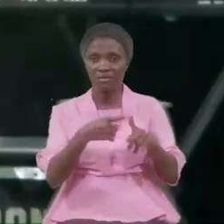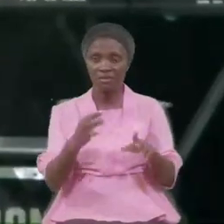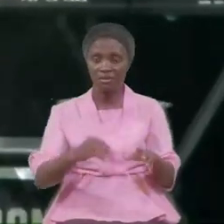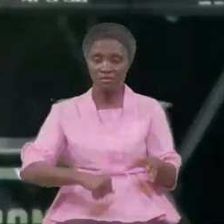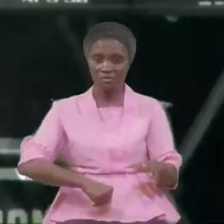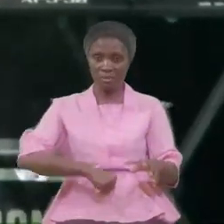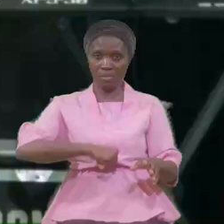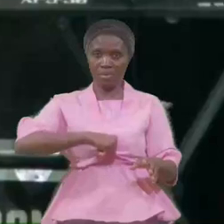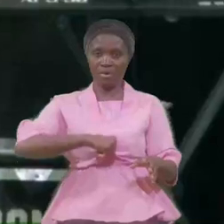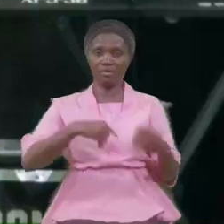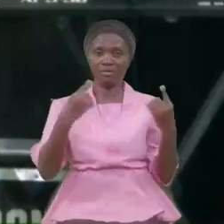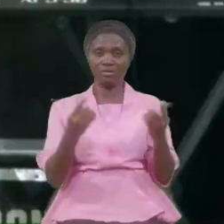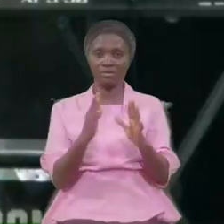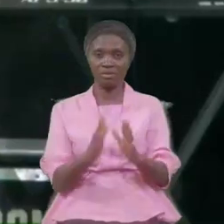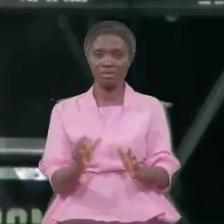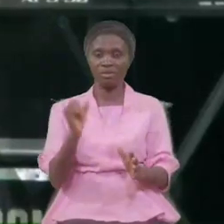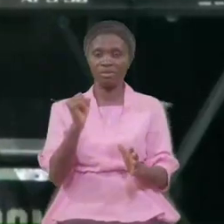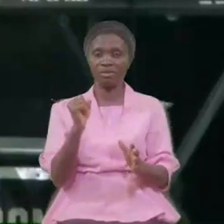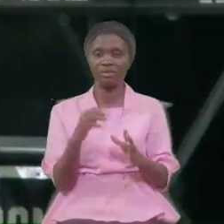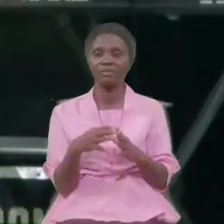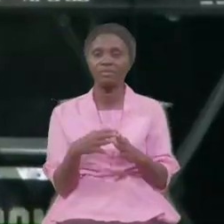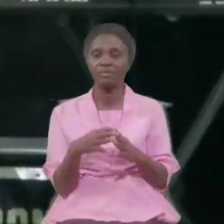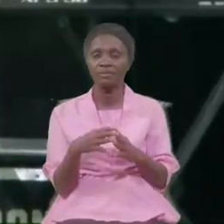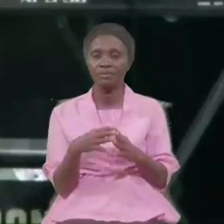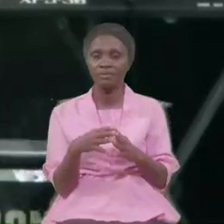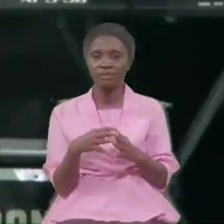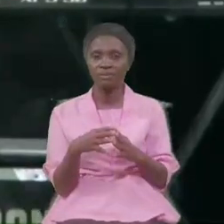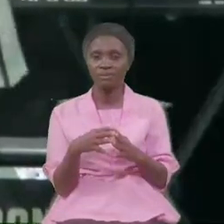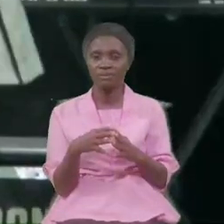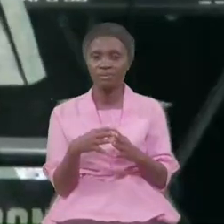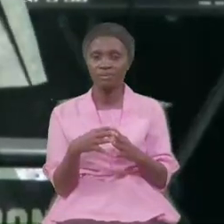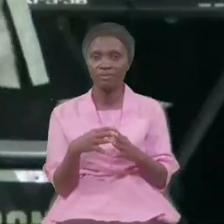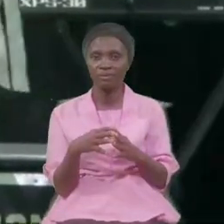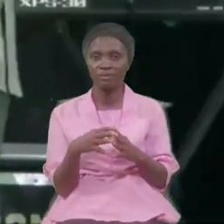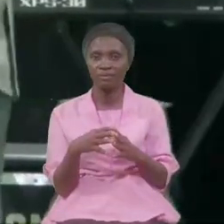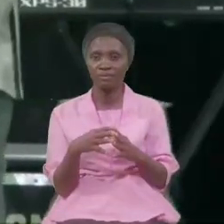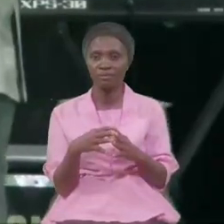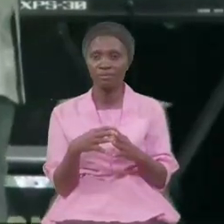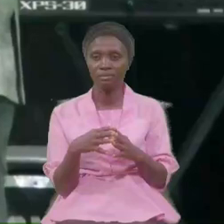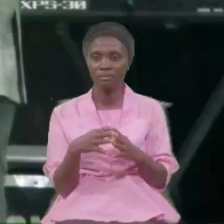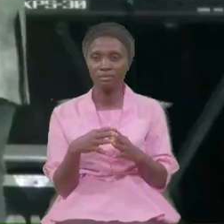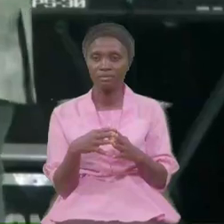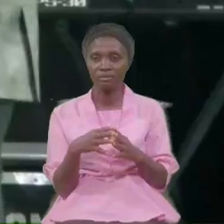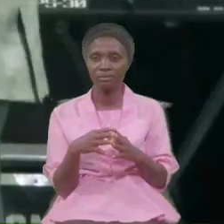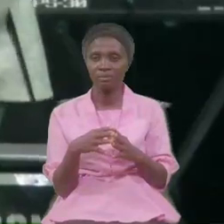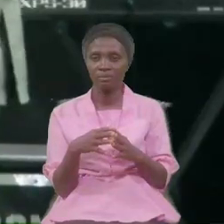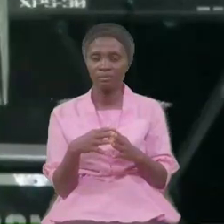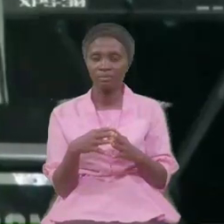Jésus est l'ami d'un pécheur pénitent et non d'un pécheur orgueilleux.